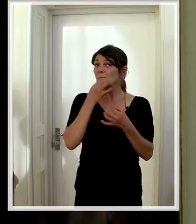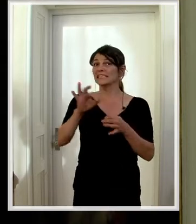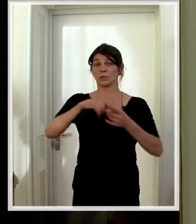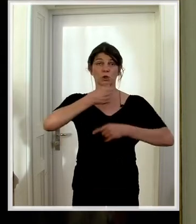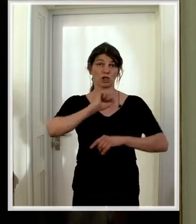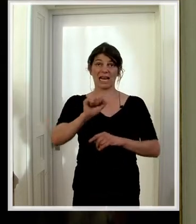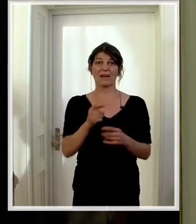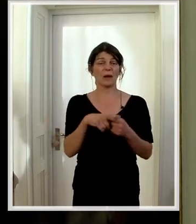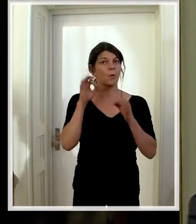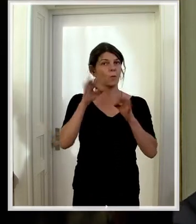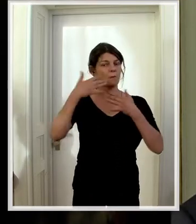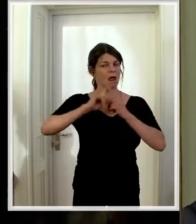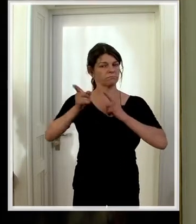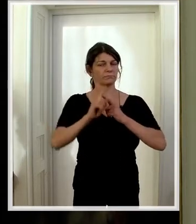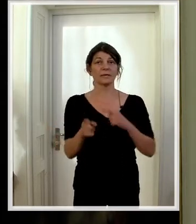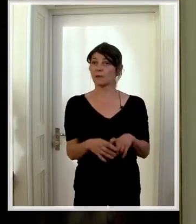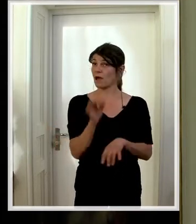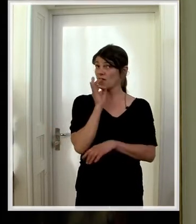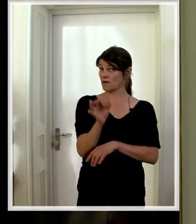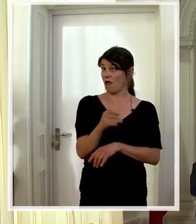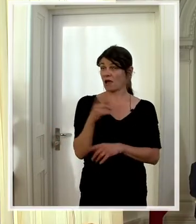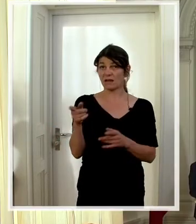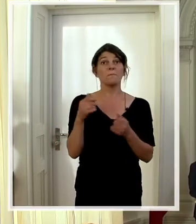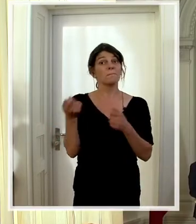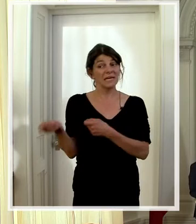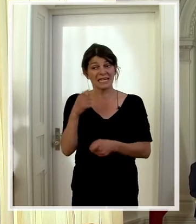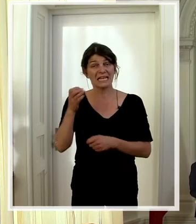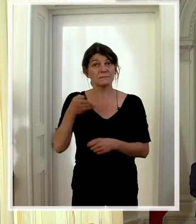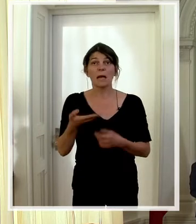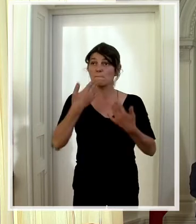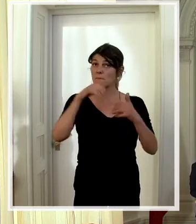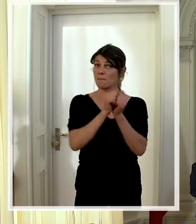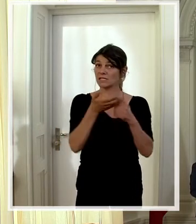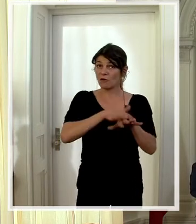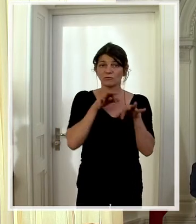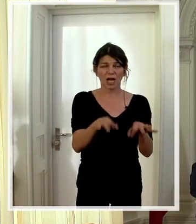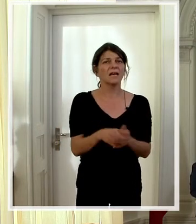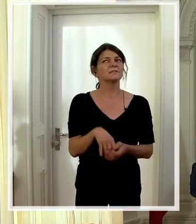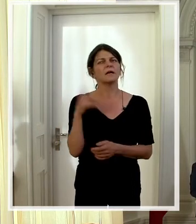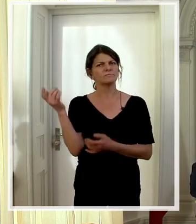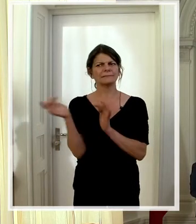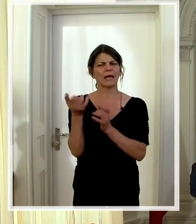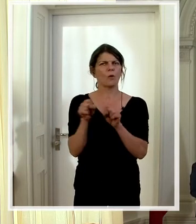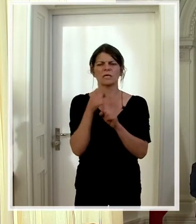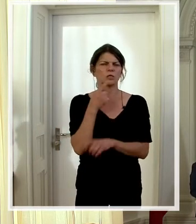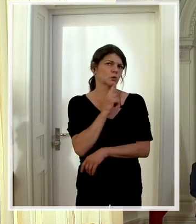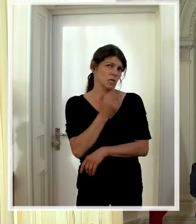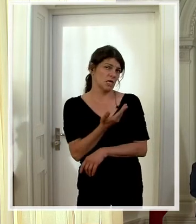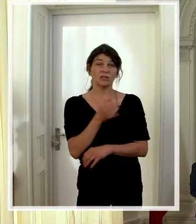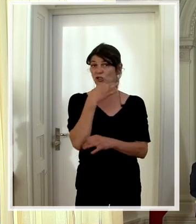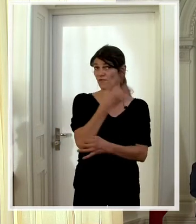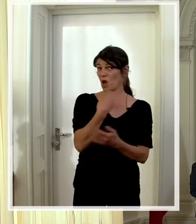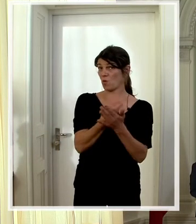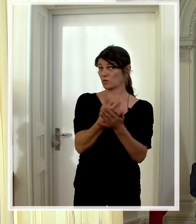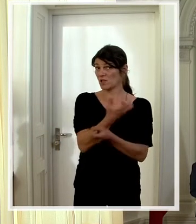war, schafft die S-Bahn mehr Platz auf der Straße? Das Gegenkomitee sieht viel zu wenig. Und ich glaube, dann sind wir einfach hier bei Kosten nutzen. Also dann